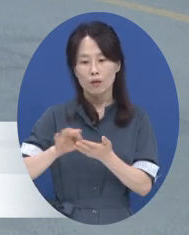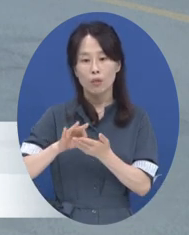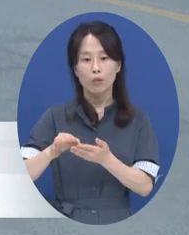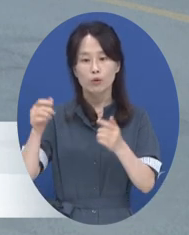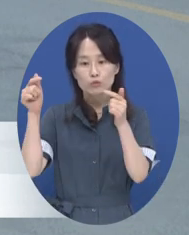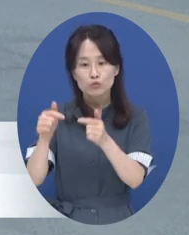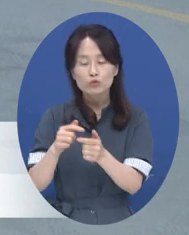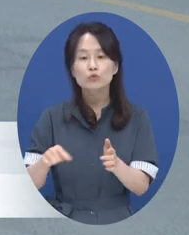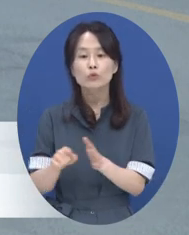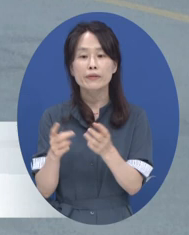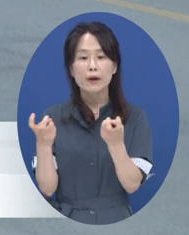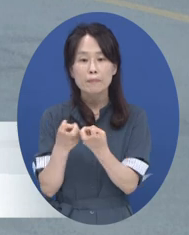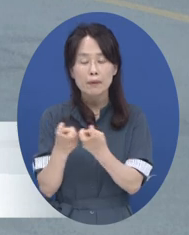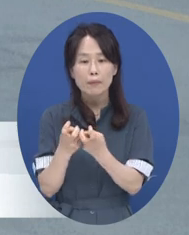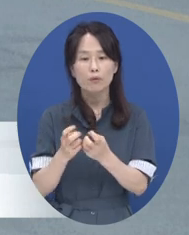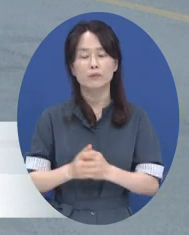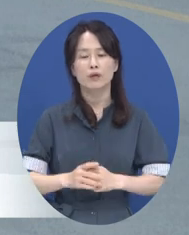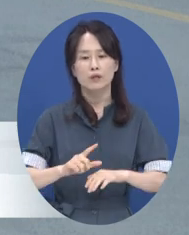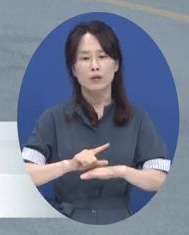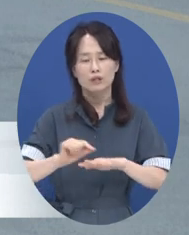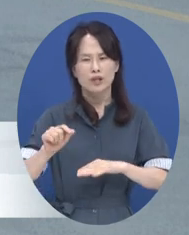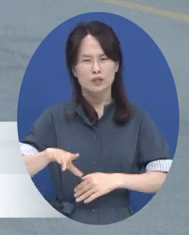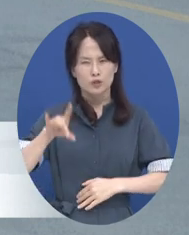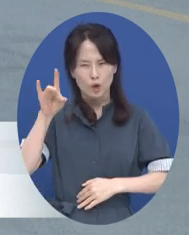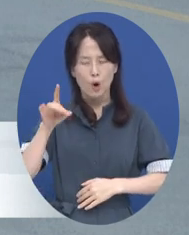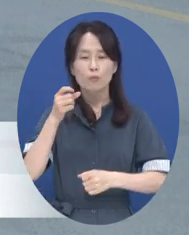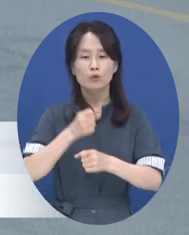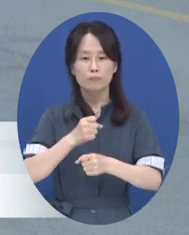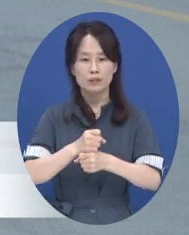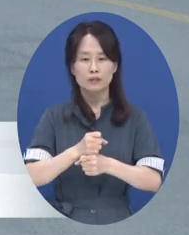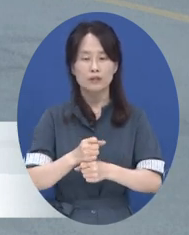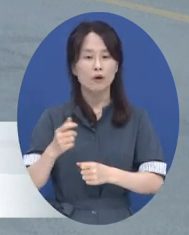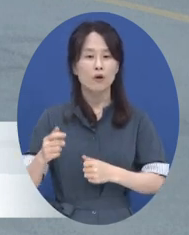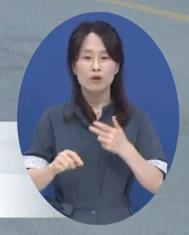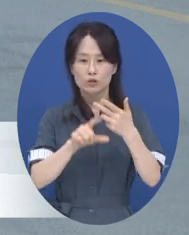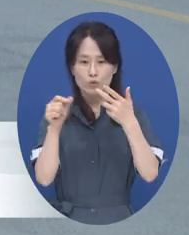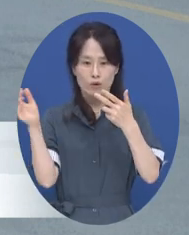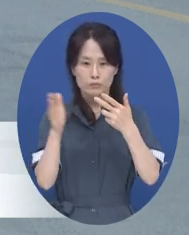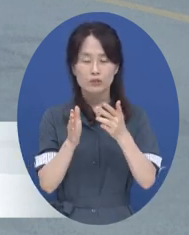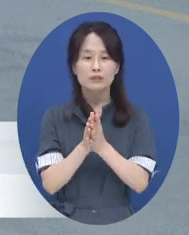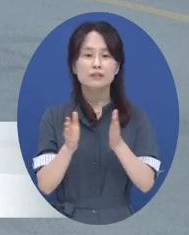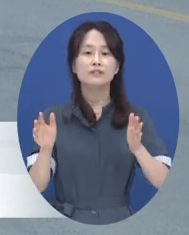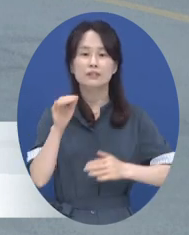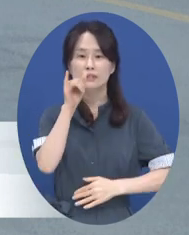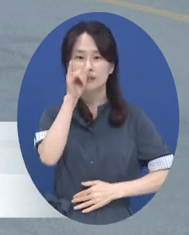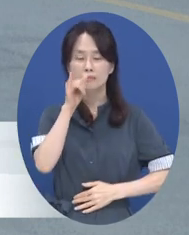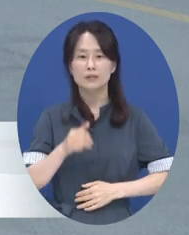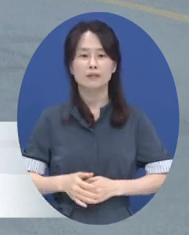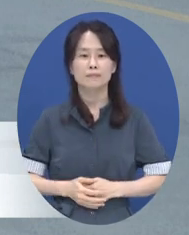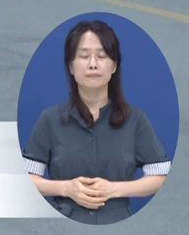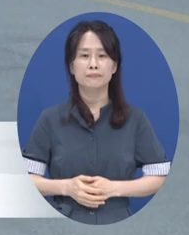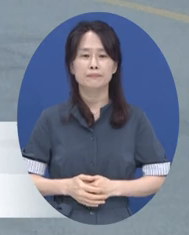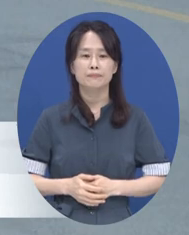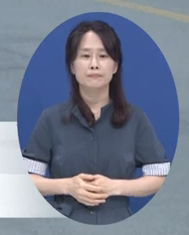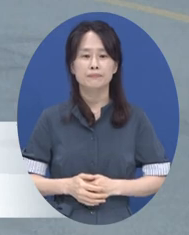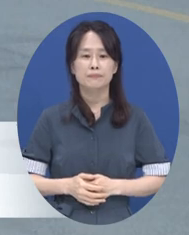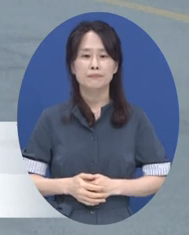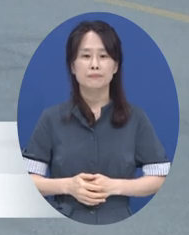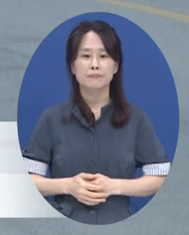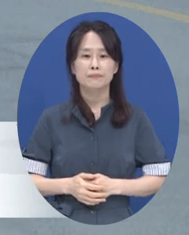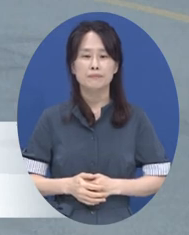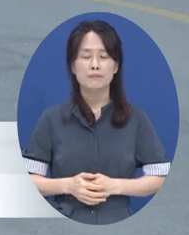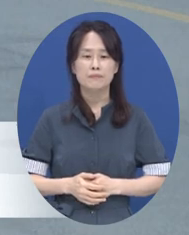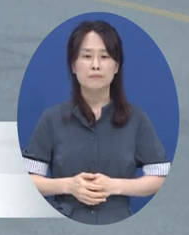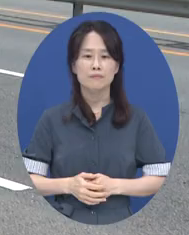이런 간접비를 최소화하는 방안을 전국 지자체 최초로 마련해 다음 달부터 본격 추진합니다. 구영슬 기자가 현장